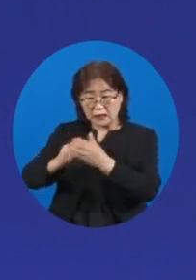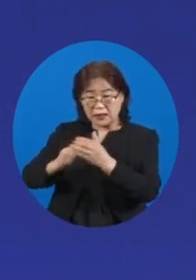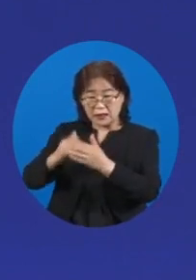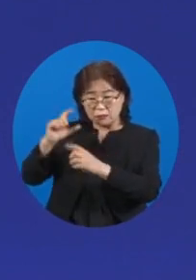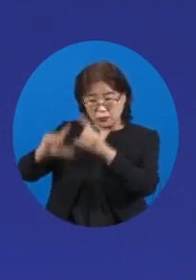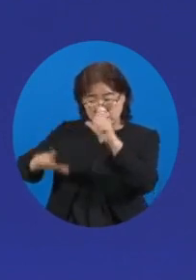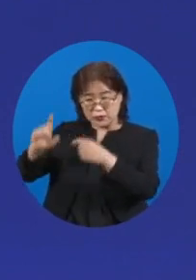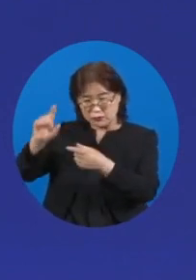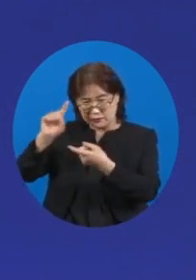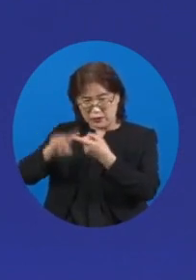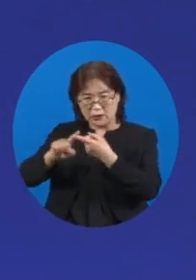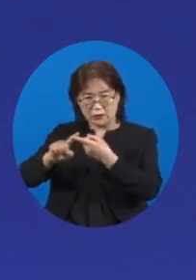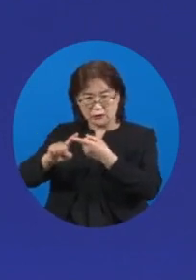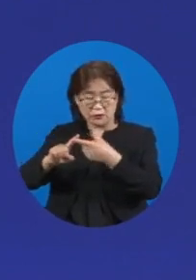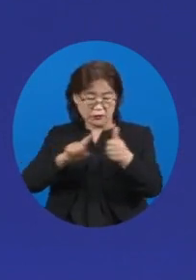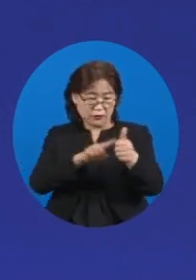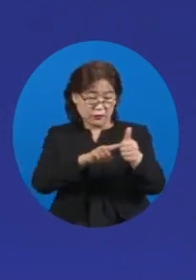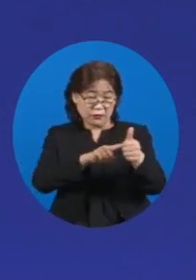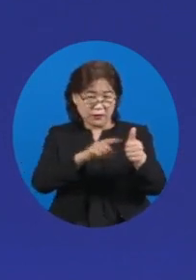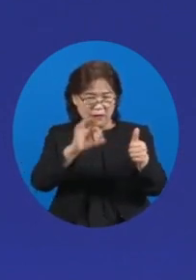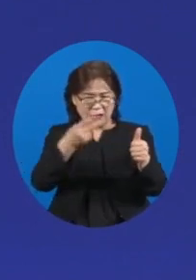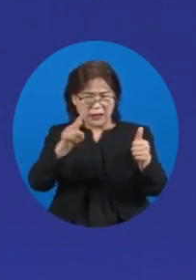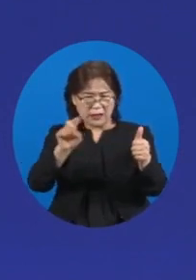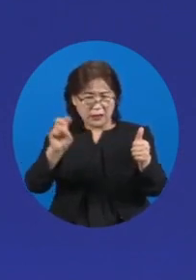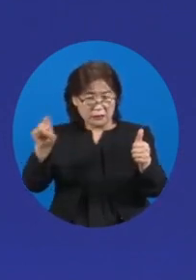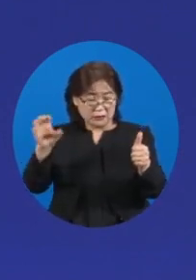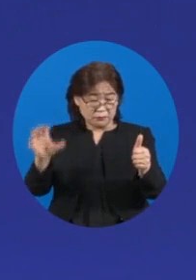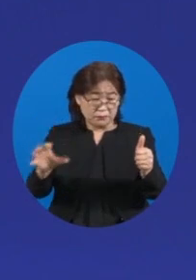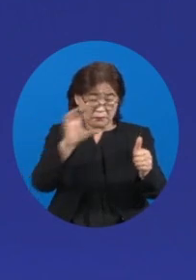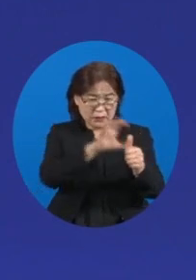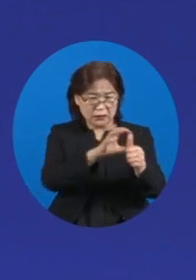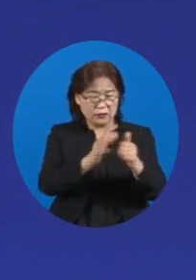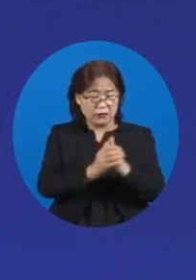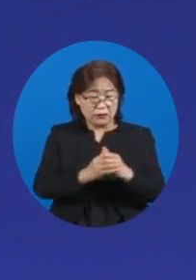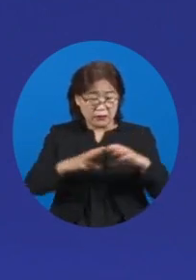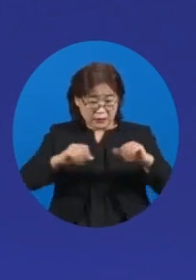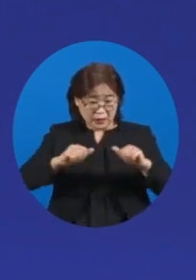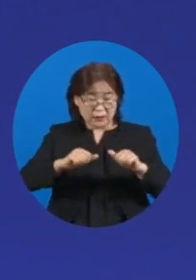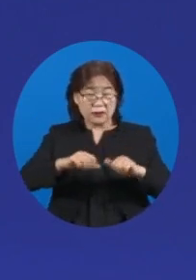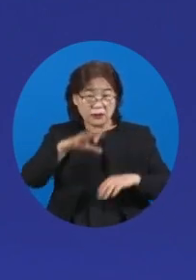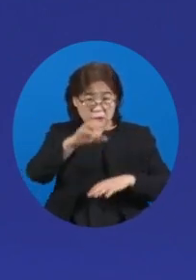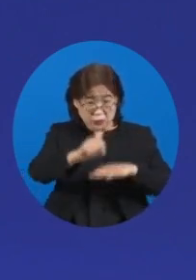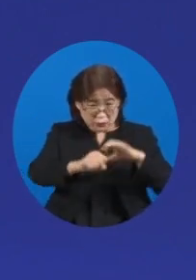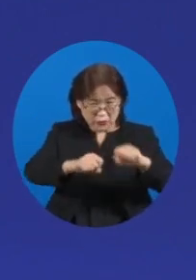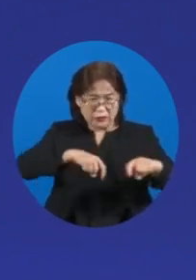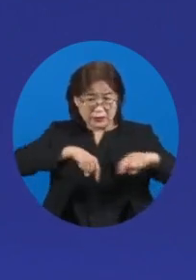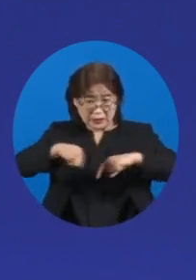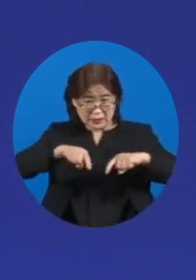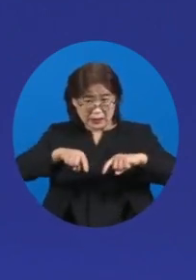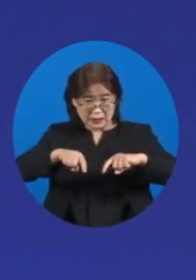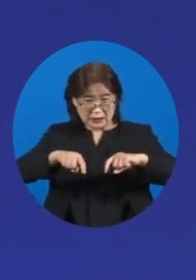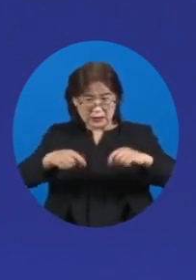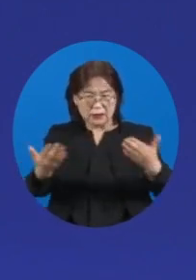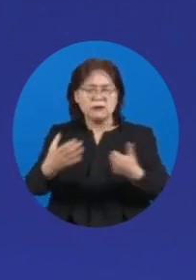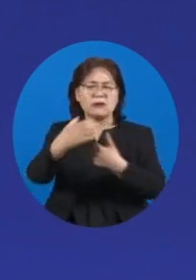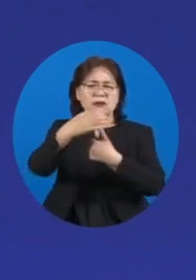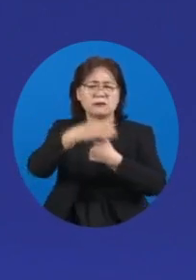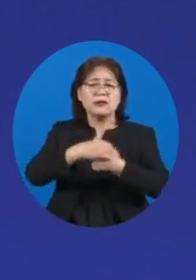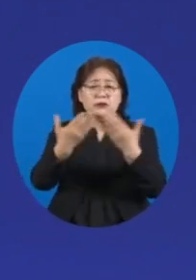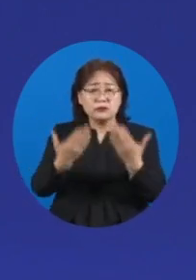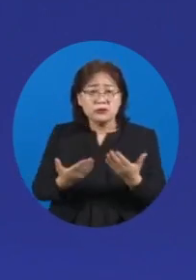인간에게 땅에 충만 하고 땅을 정복하라 고 하는 그런 사명을 주셨어요